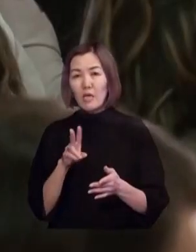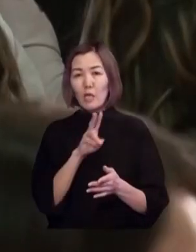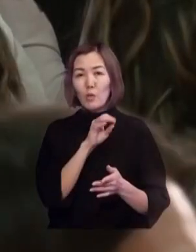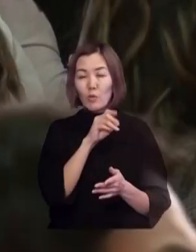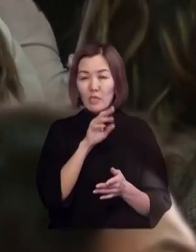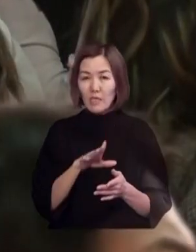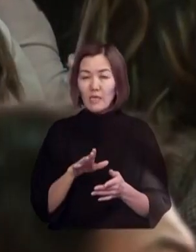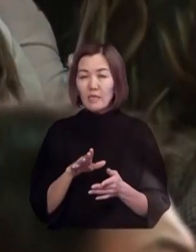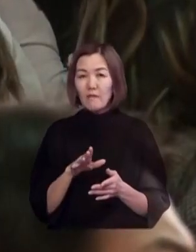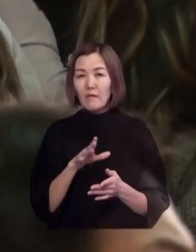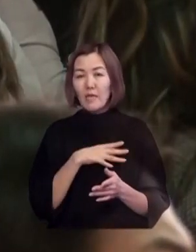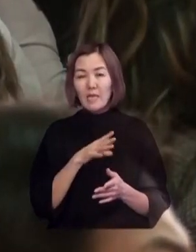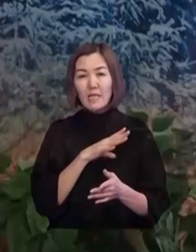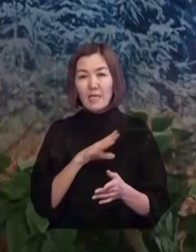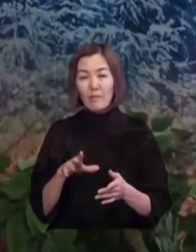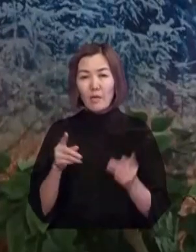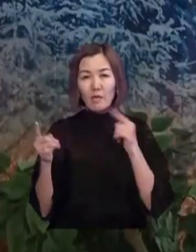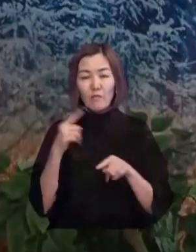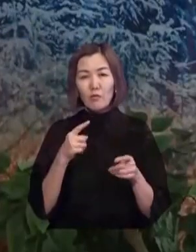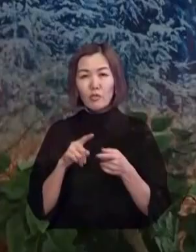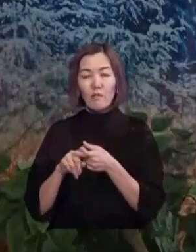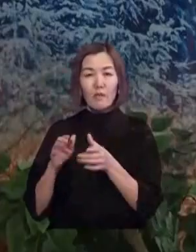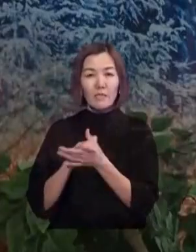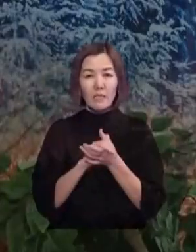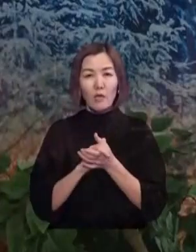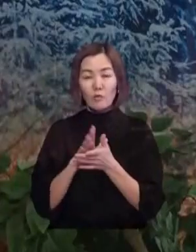Нургисой Тлиндиевым не было творческого союза.